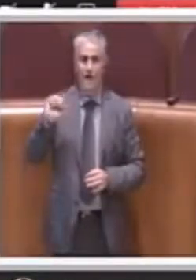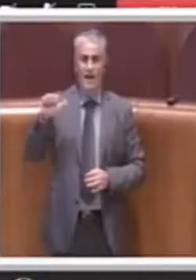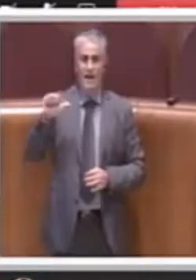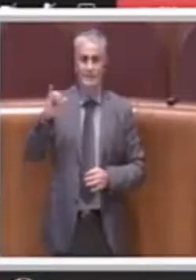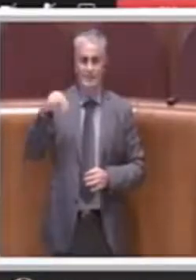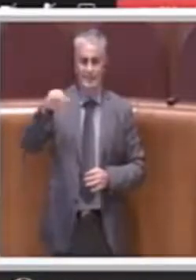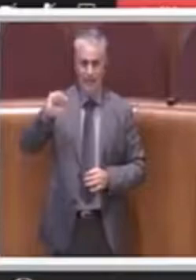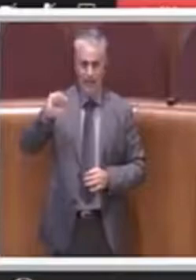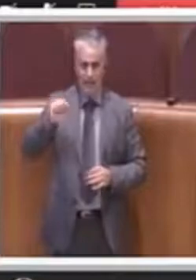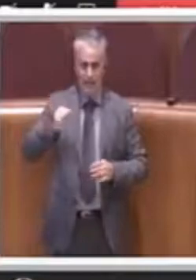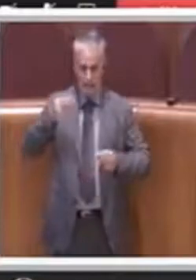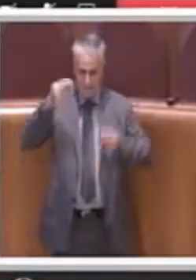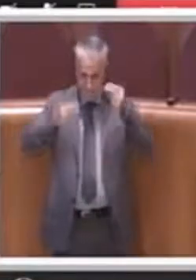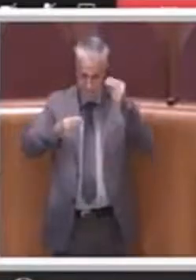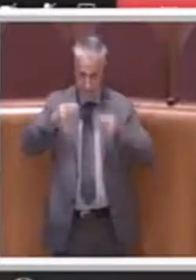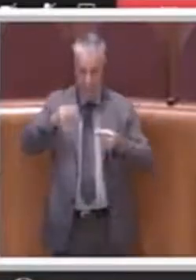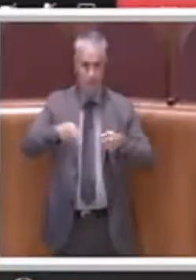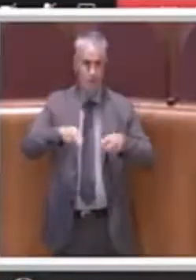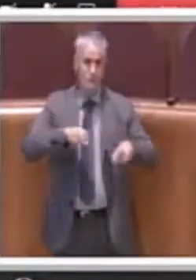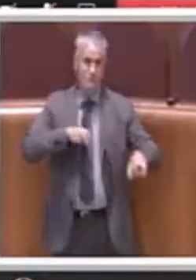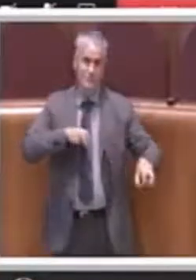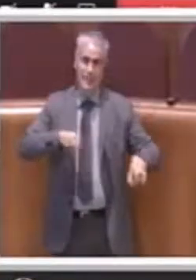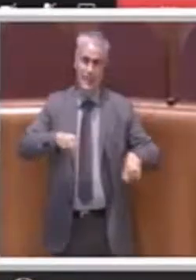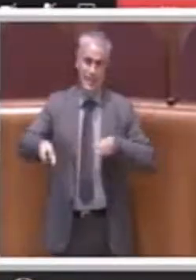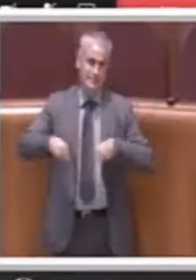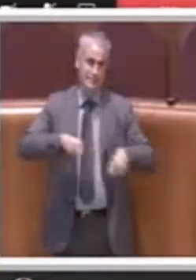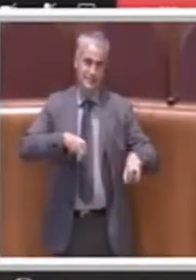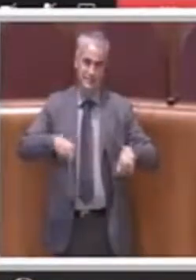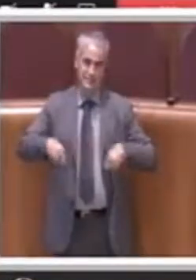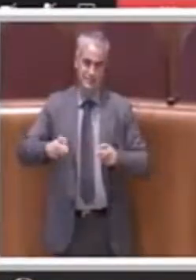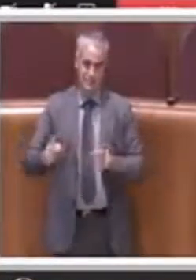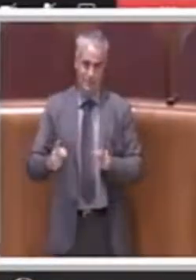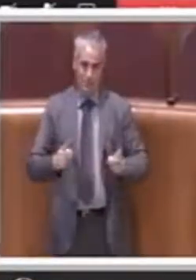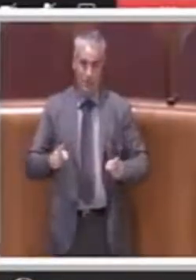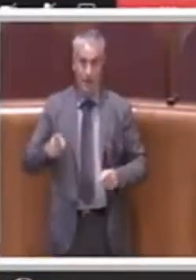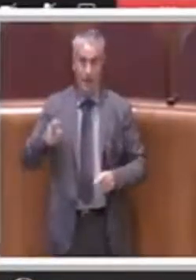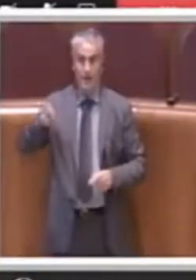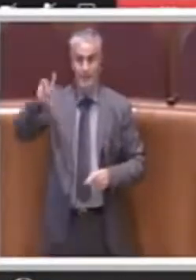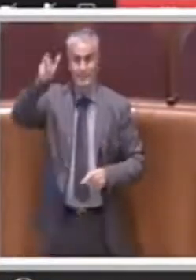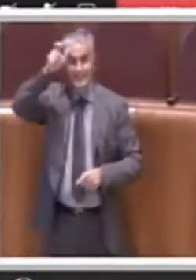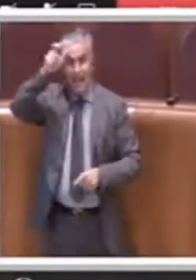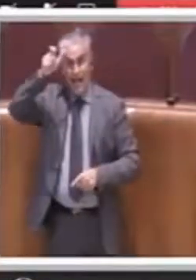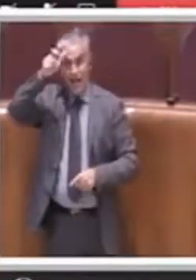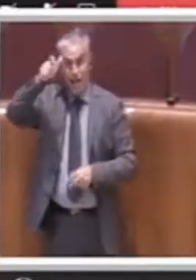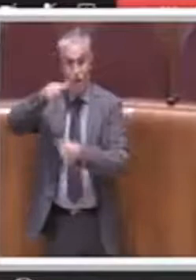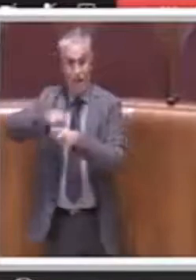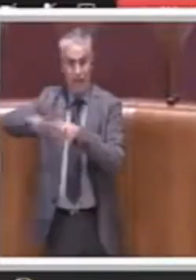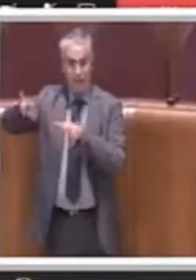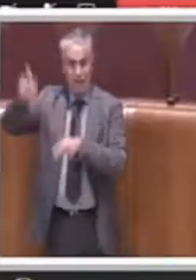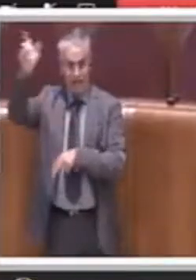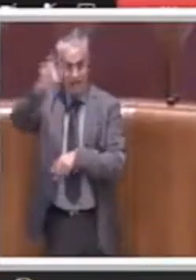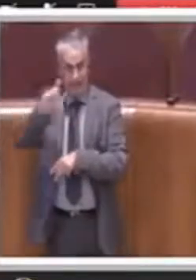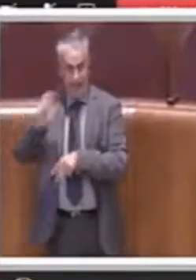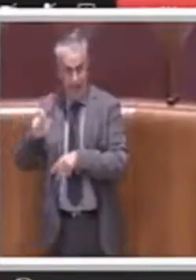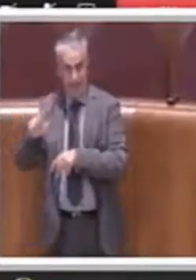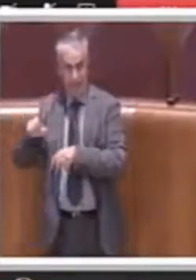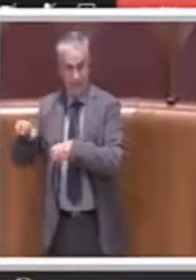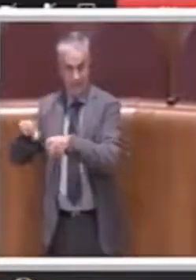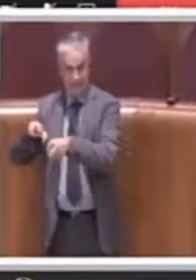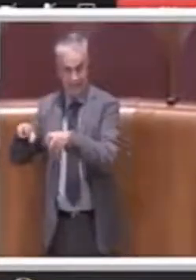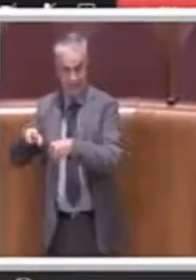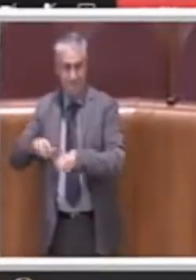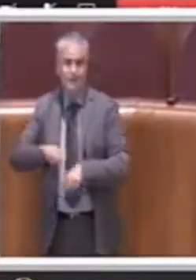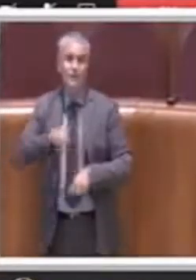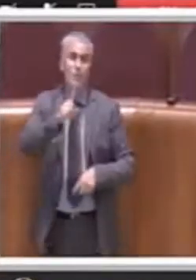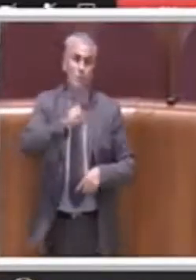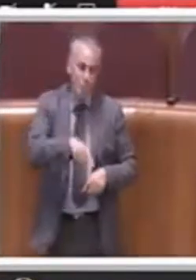periodo di bilancio stressato. Lo è ovviamente il bilancio nazionale, statale, figuriamoci il bilancio della capitale o